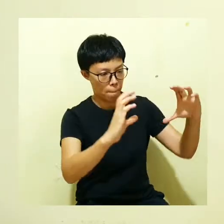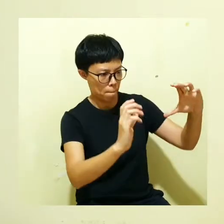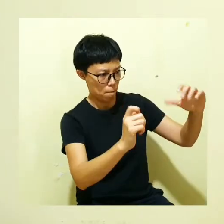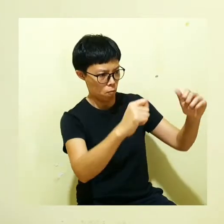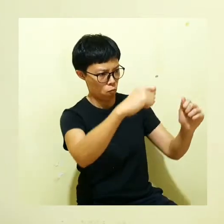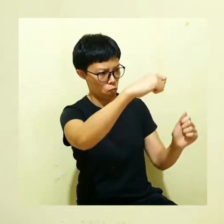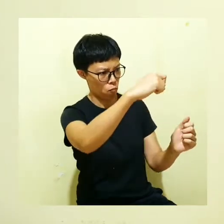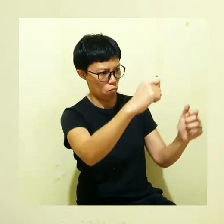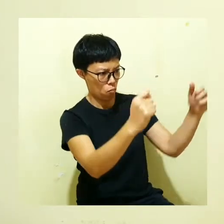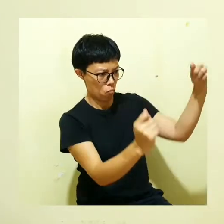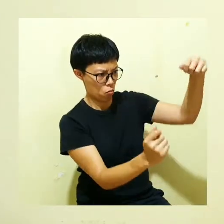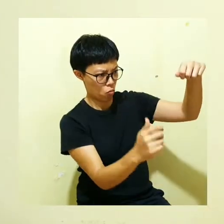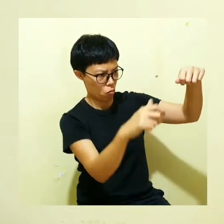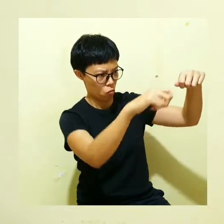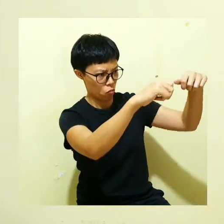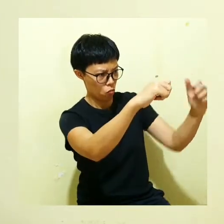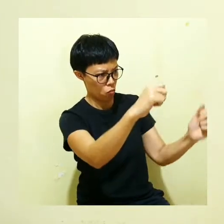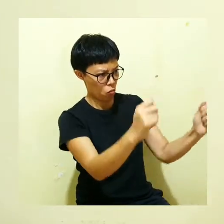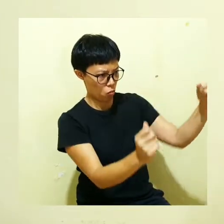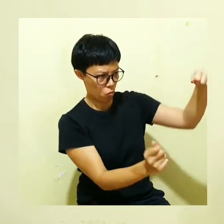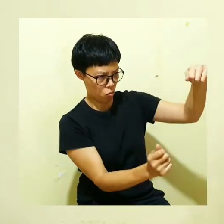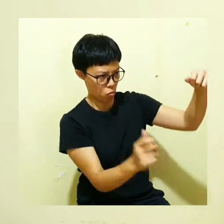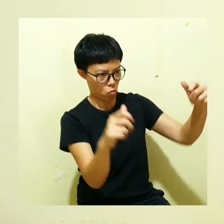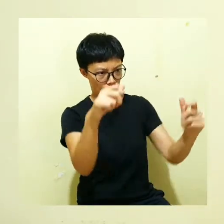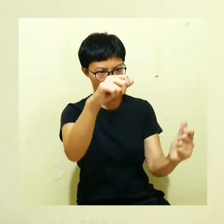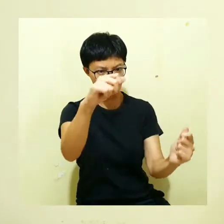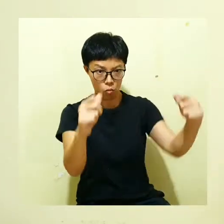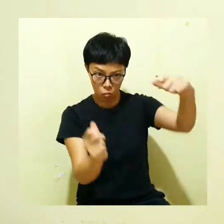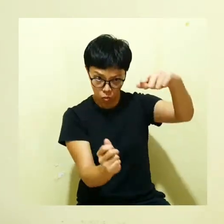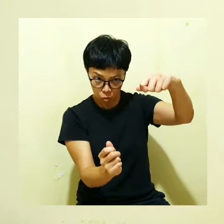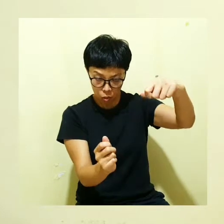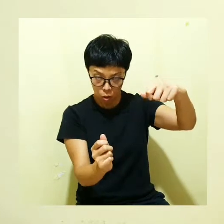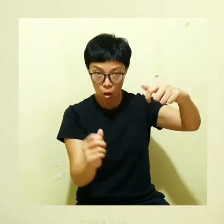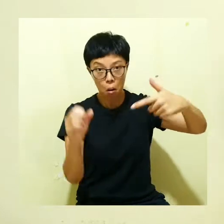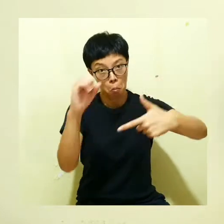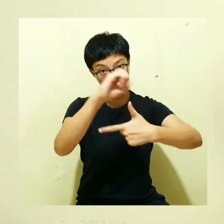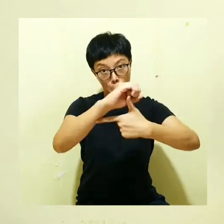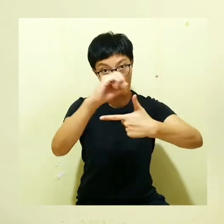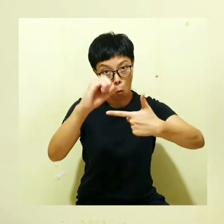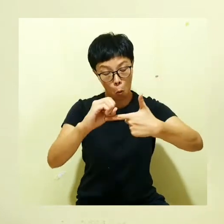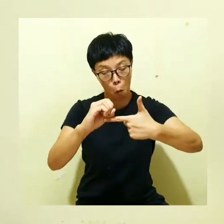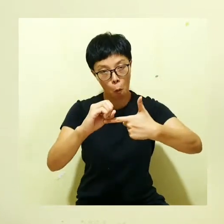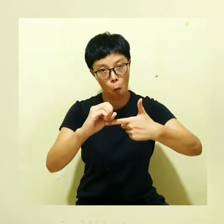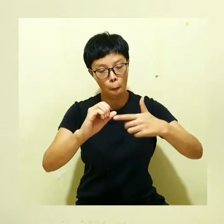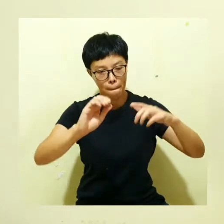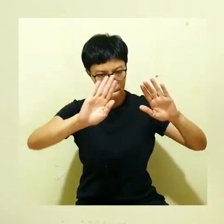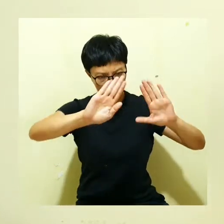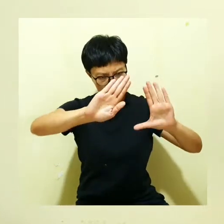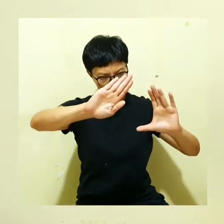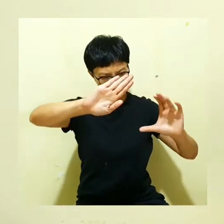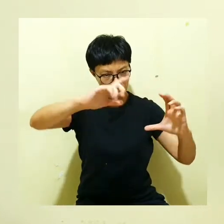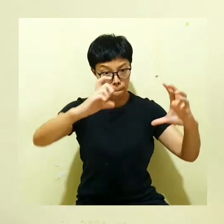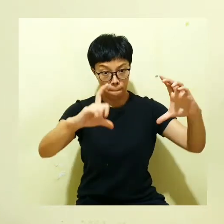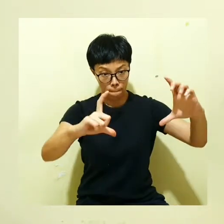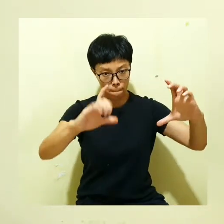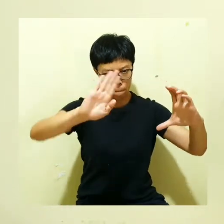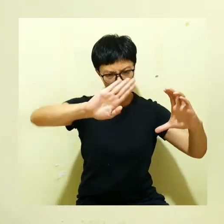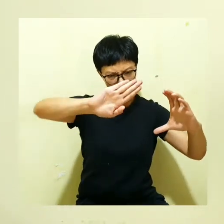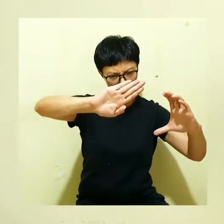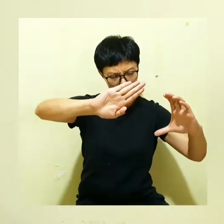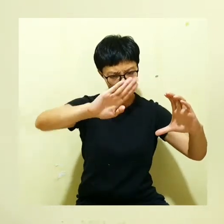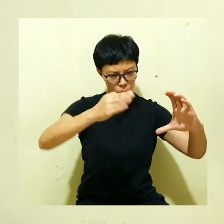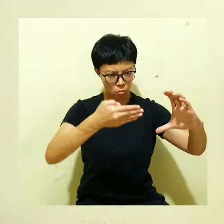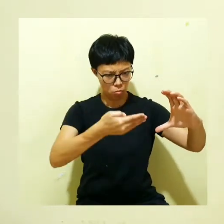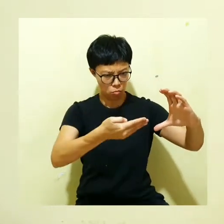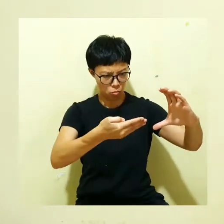的方向来观察之外，其实你可以用手或者是纸遮掉某个区块，然后局部